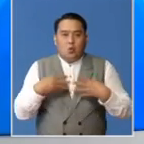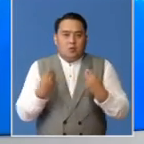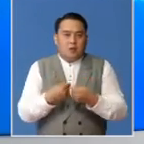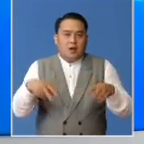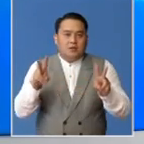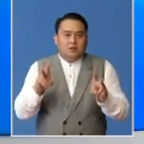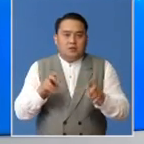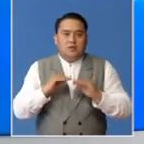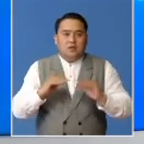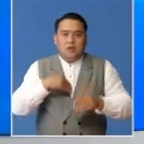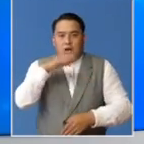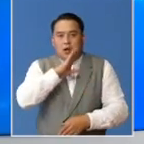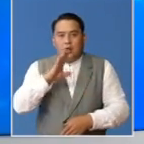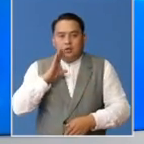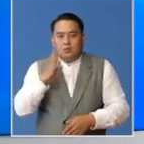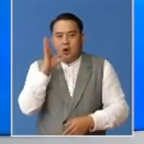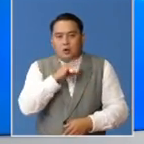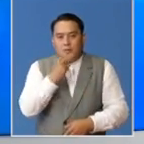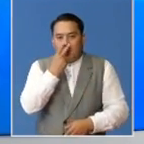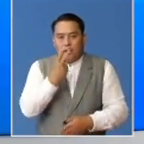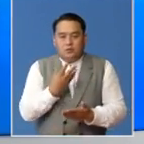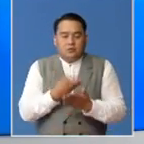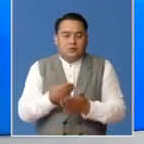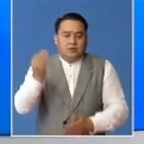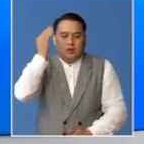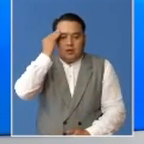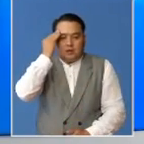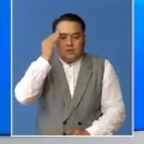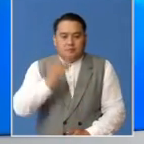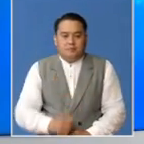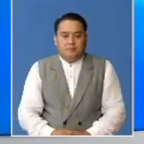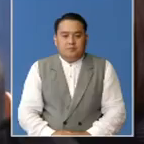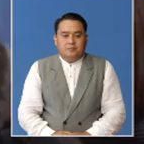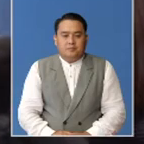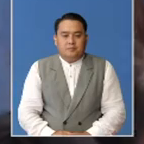отбасы», где и дети, и родители смогли проявить все свои таланты.